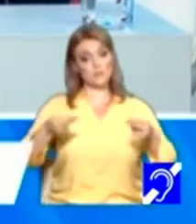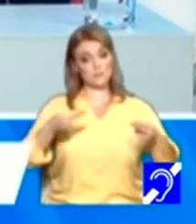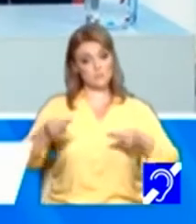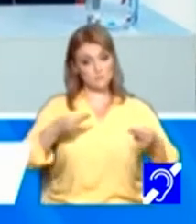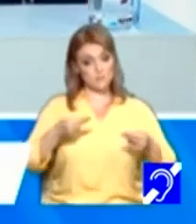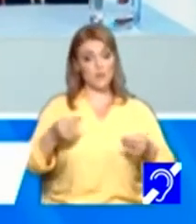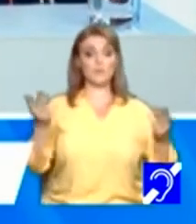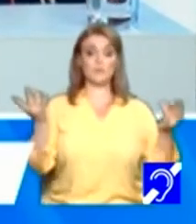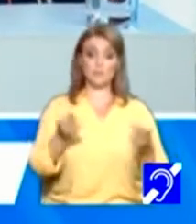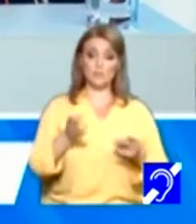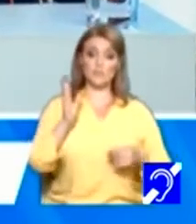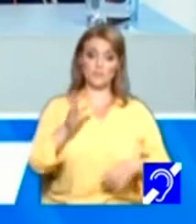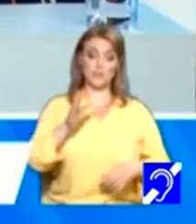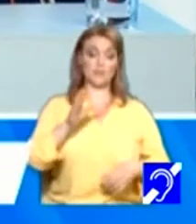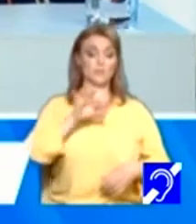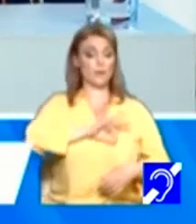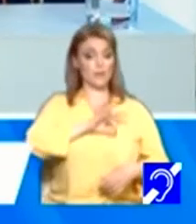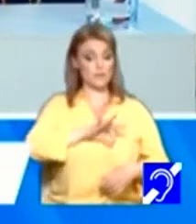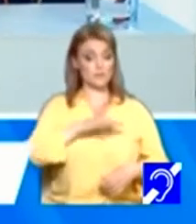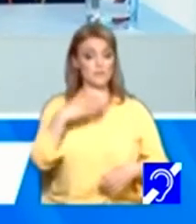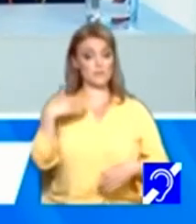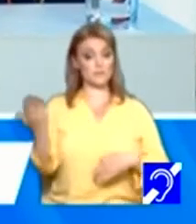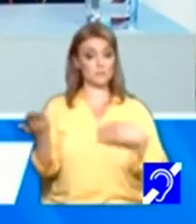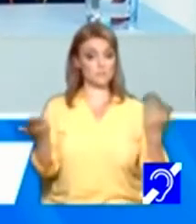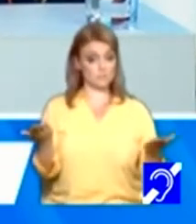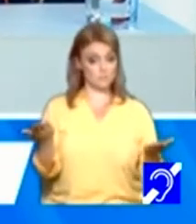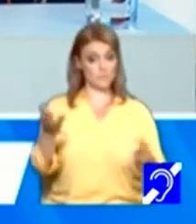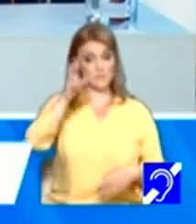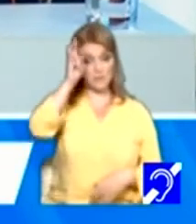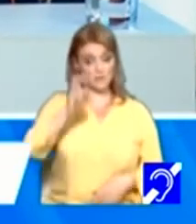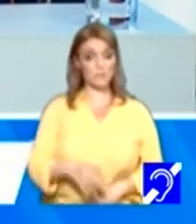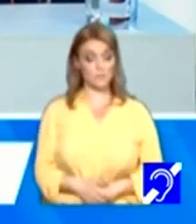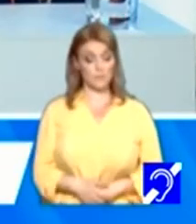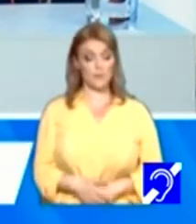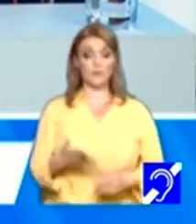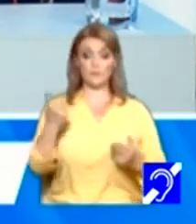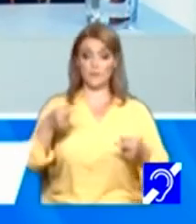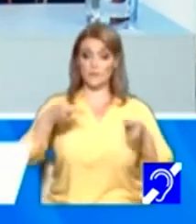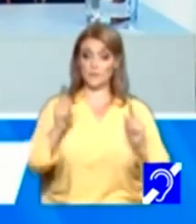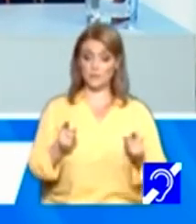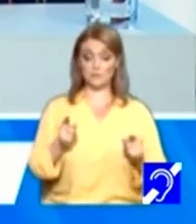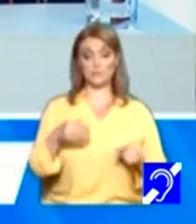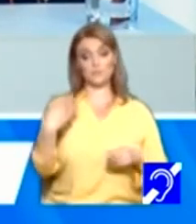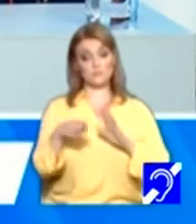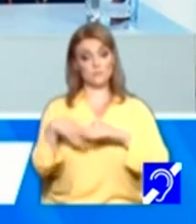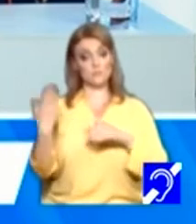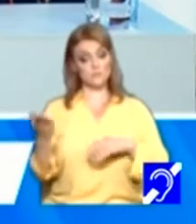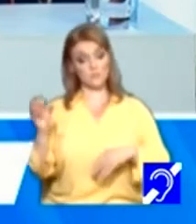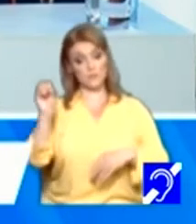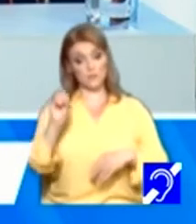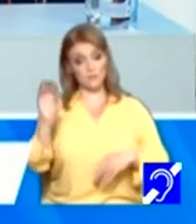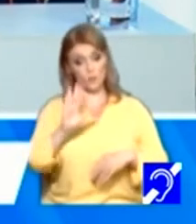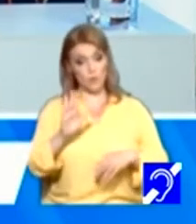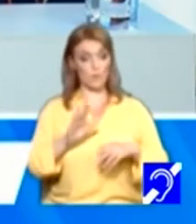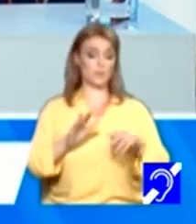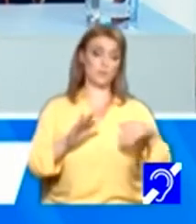să fie în favoarea a două părți, adică ambelor părți care îl semnează. Într-adevăr, în ambele acorduri, fie acordul cu Uniunea